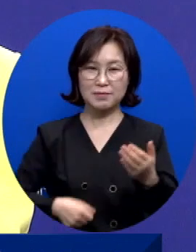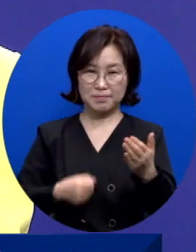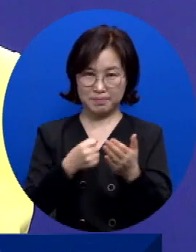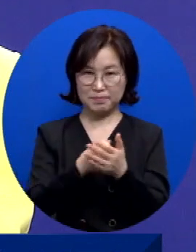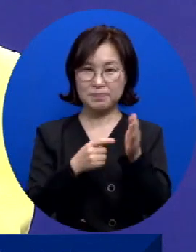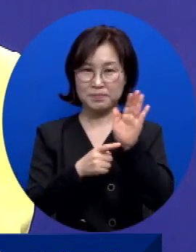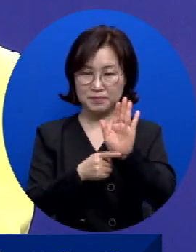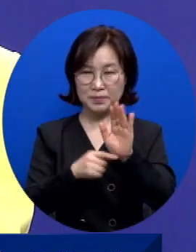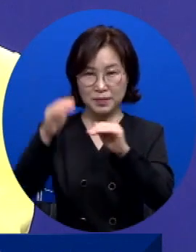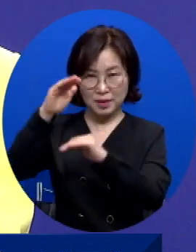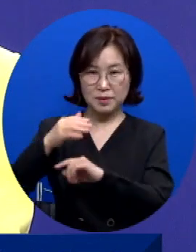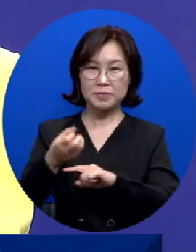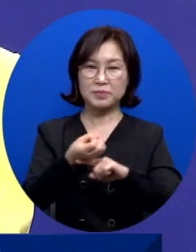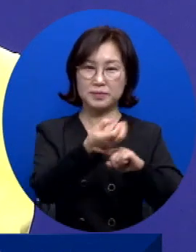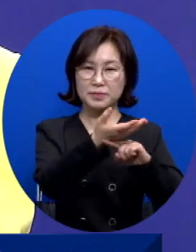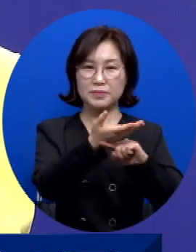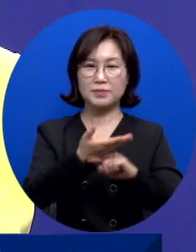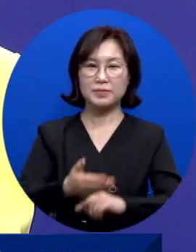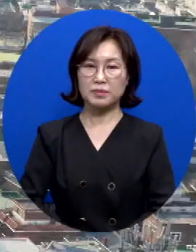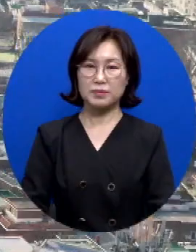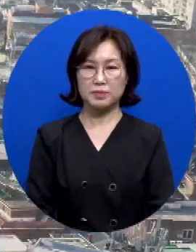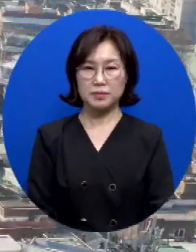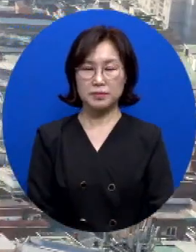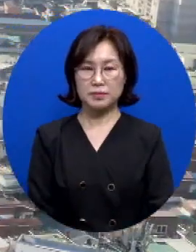예정입니다. 최대진 기자입니다.